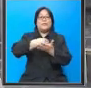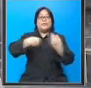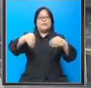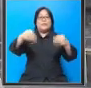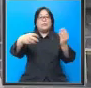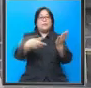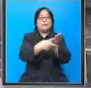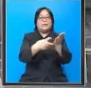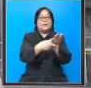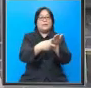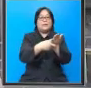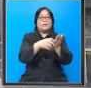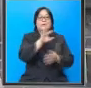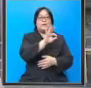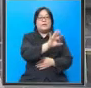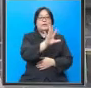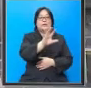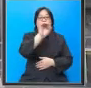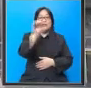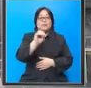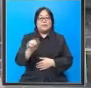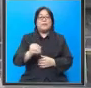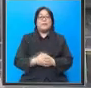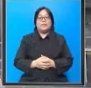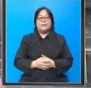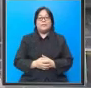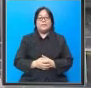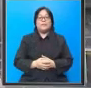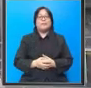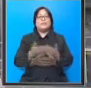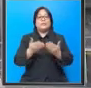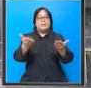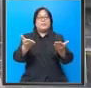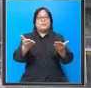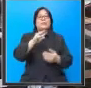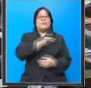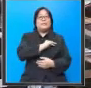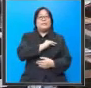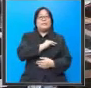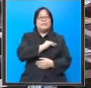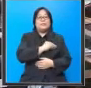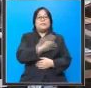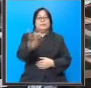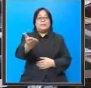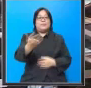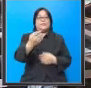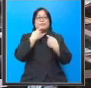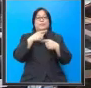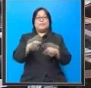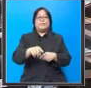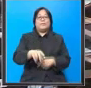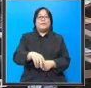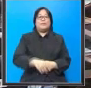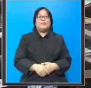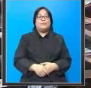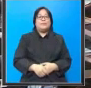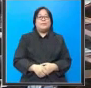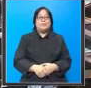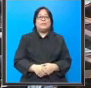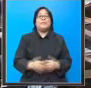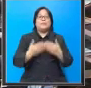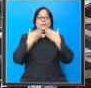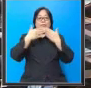kutipan tiket sehingga 95100 manusianya memenuhi tenaga dan sumber asli untuk lewat